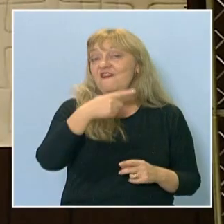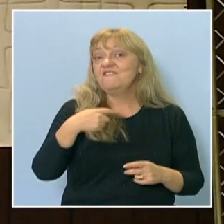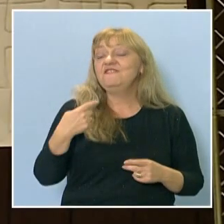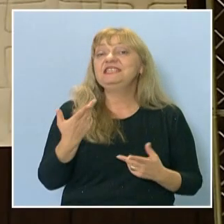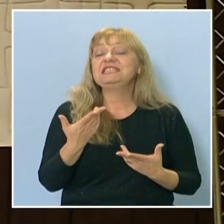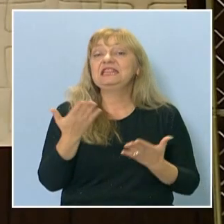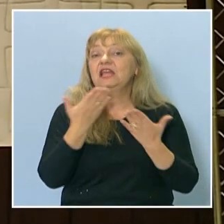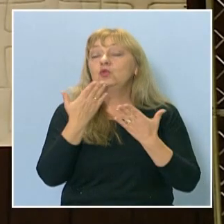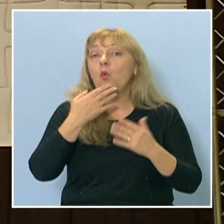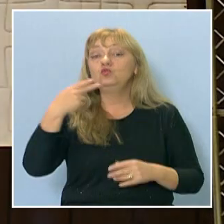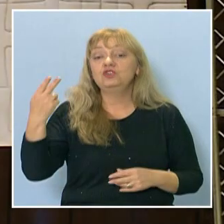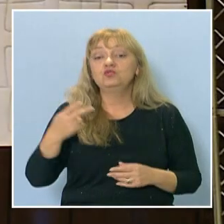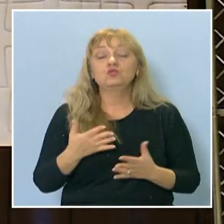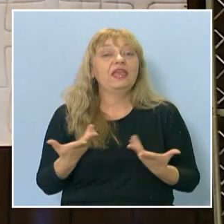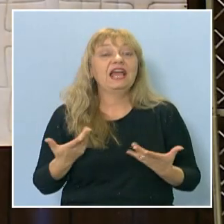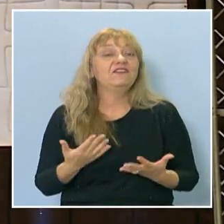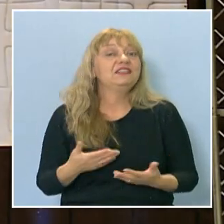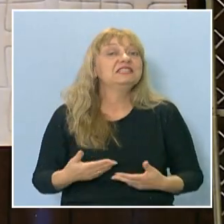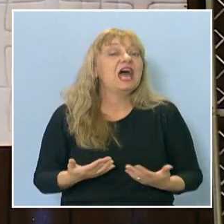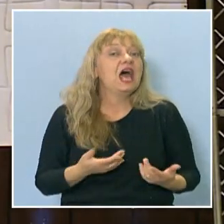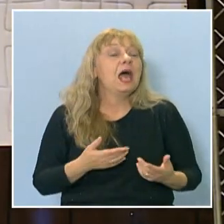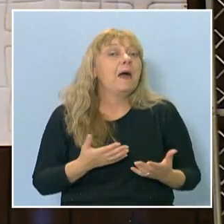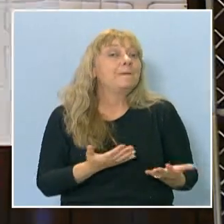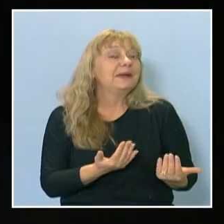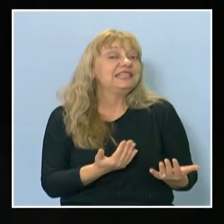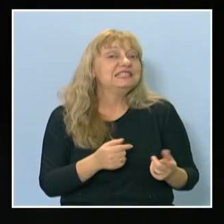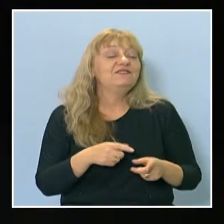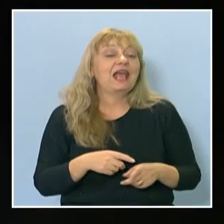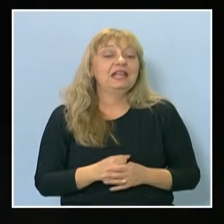са предизвикателствата пред екипа и учениците?